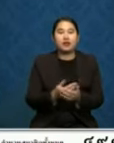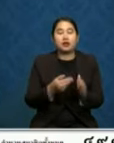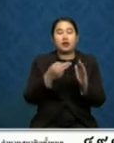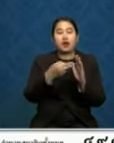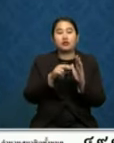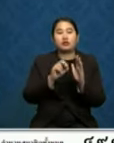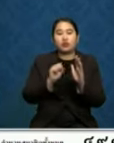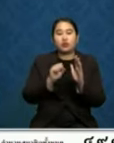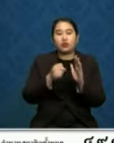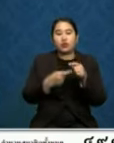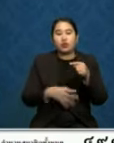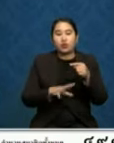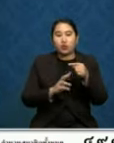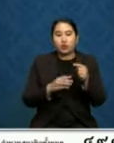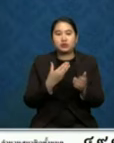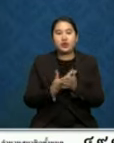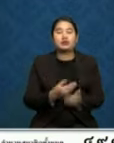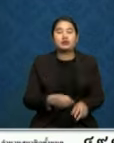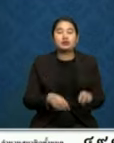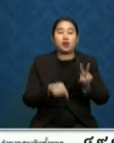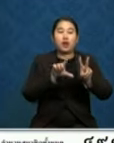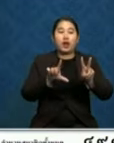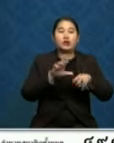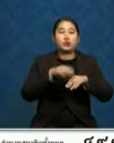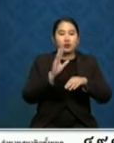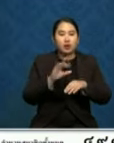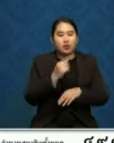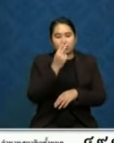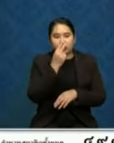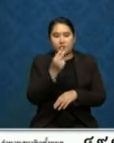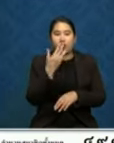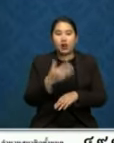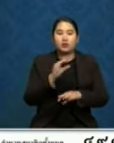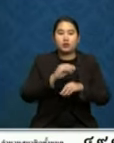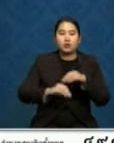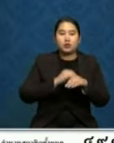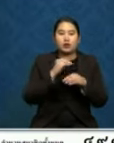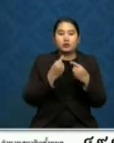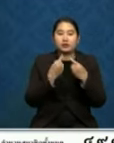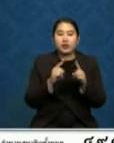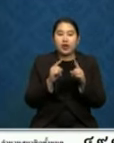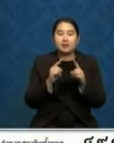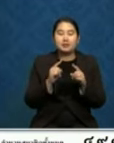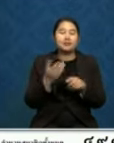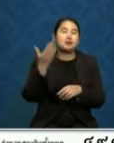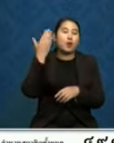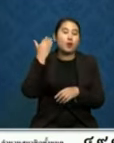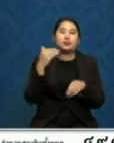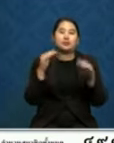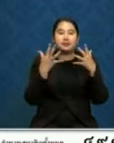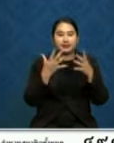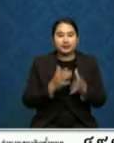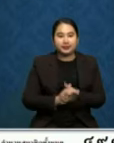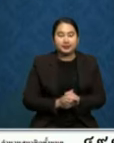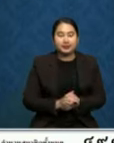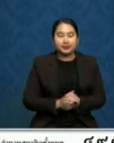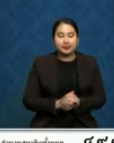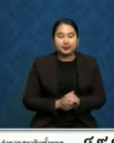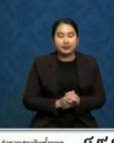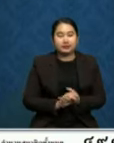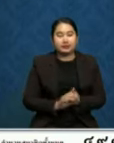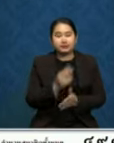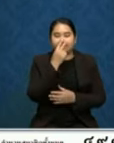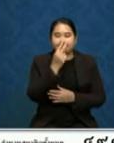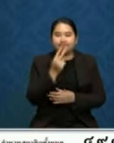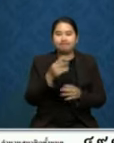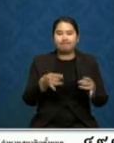เป็นเงิน2ล้านกว่าบาทซึ่งผมอ่านดูแล้วกลับมองว่าเป็นโครงการที่ไม่ได้แตกต่างจากปีที่ผ่านมามากนักและไม่ตอบโจ